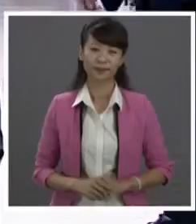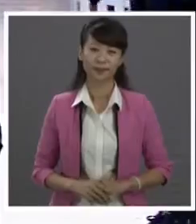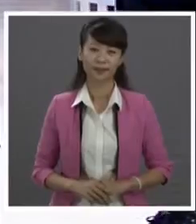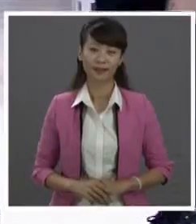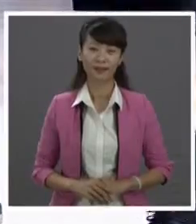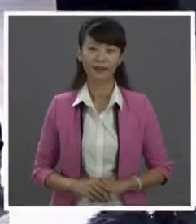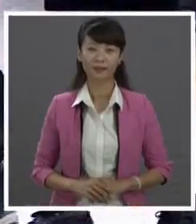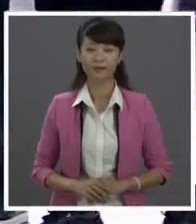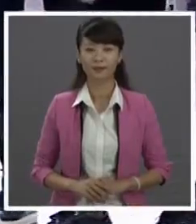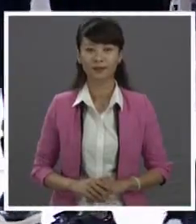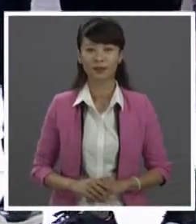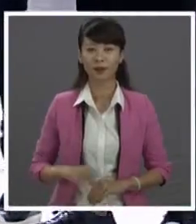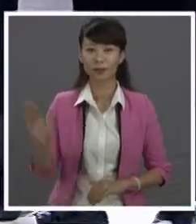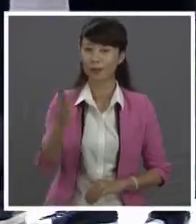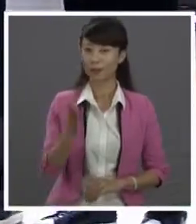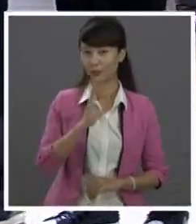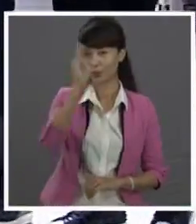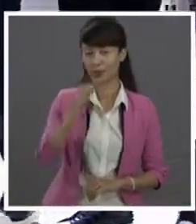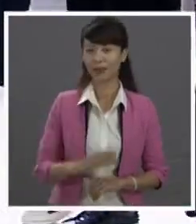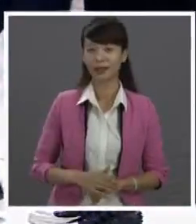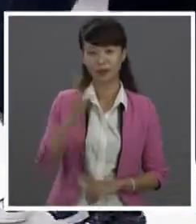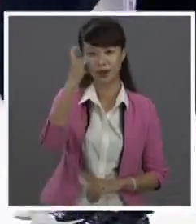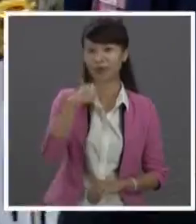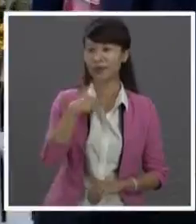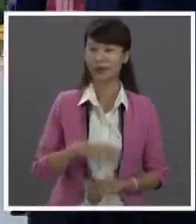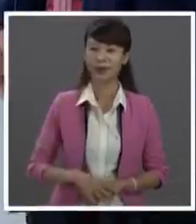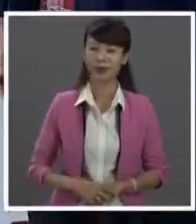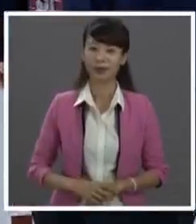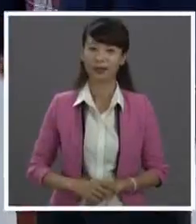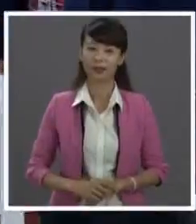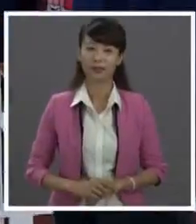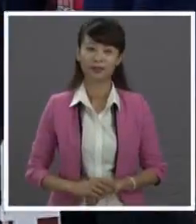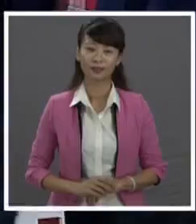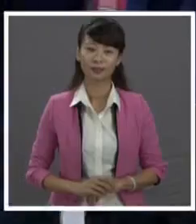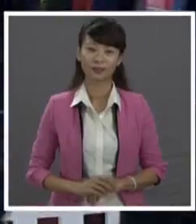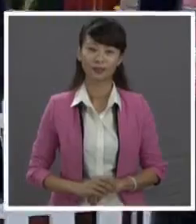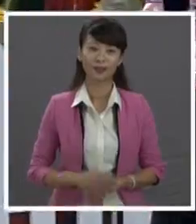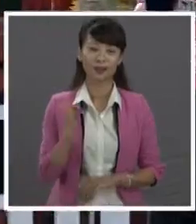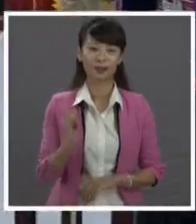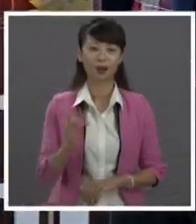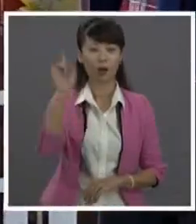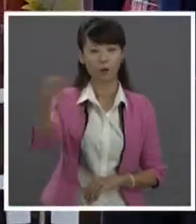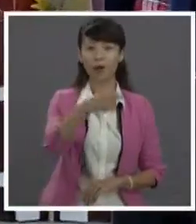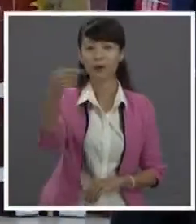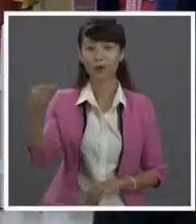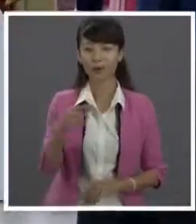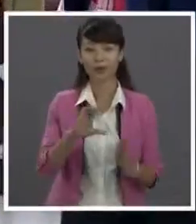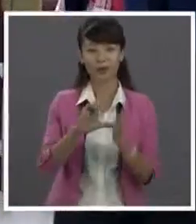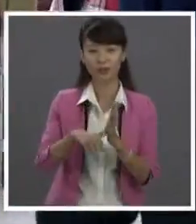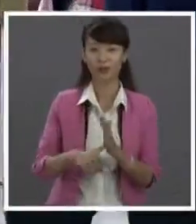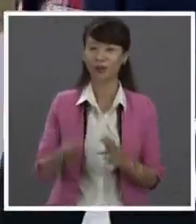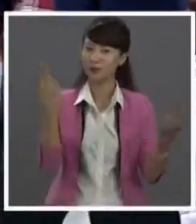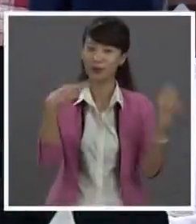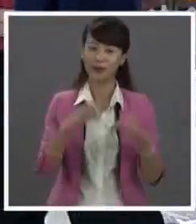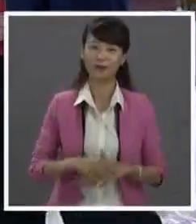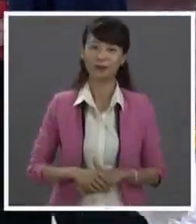了。 所以根本也不用学英语吧？ 对， 你到国外， 对， 这么夸张啊？ 我跟大家说， 你